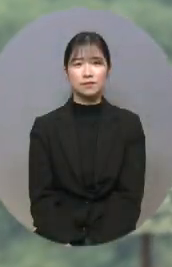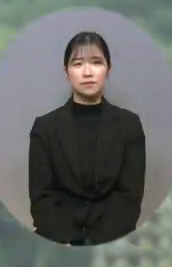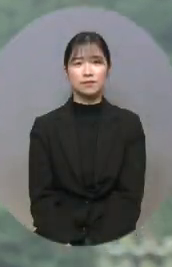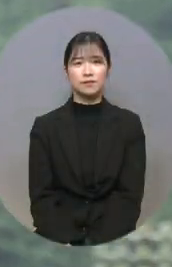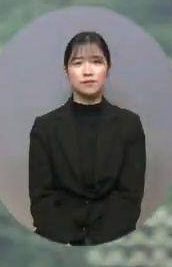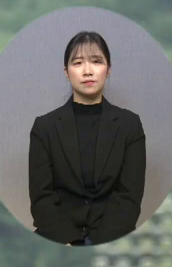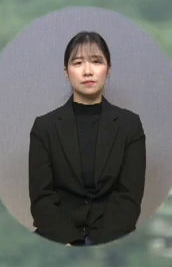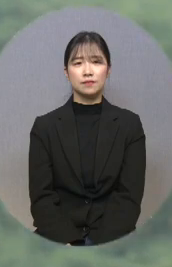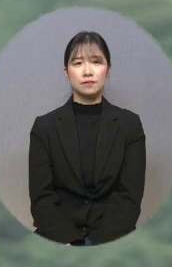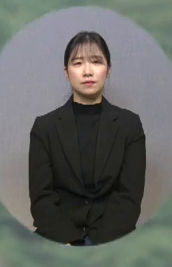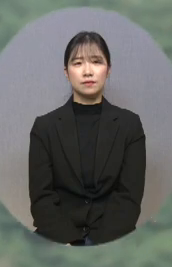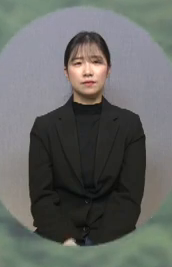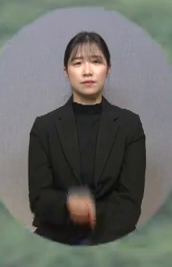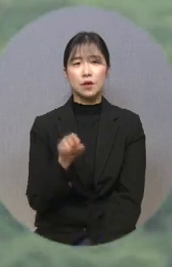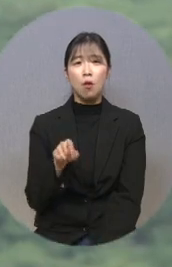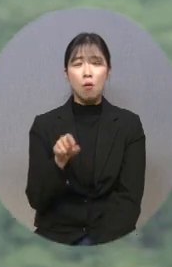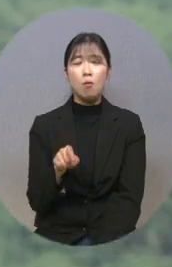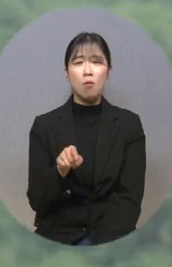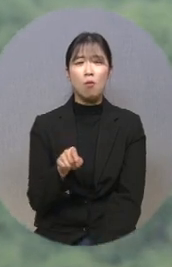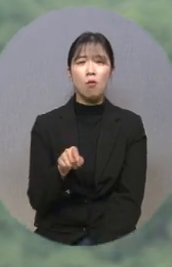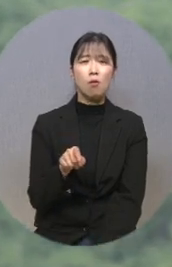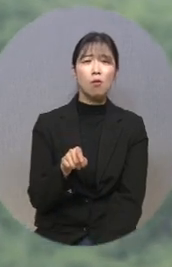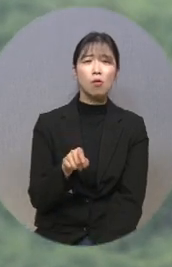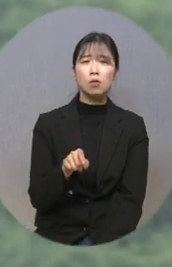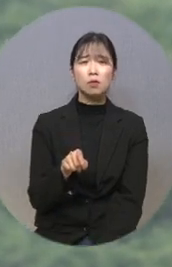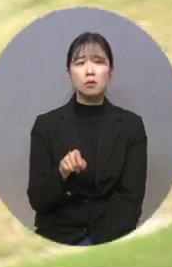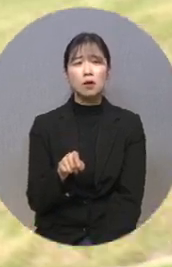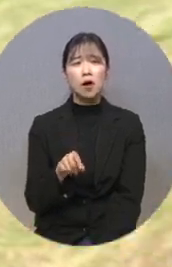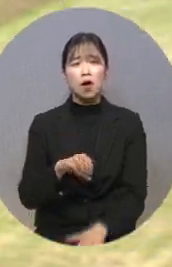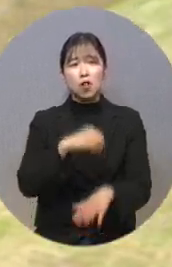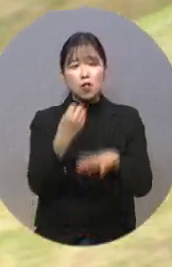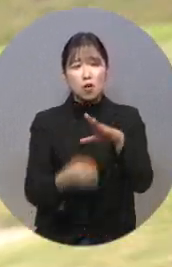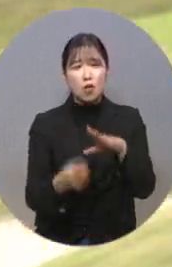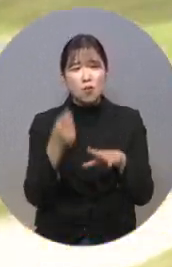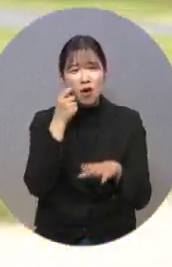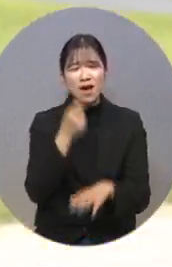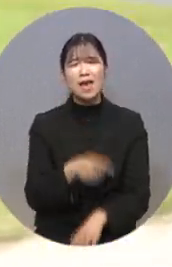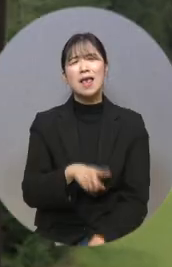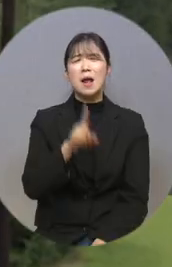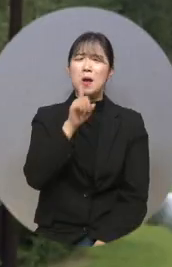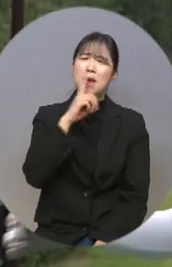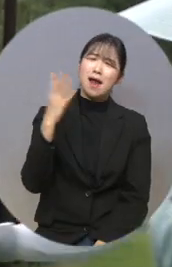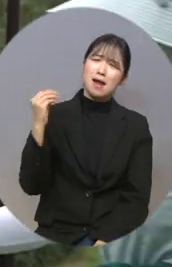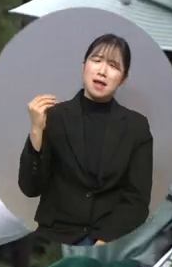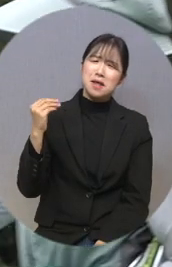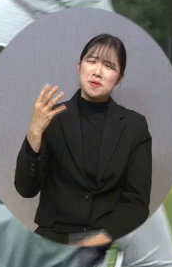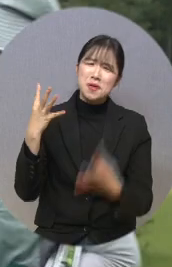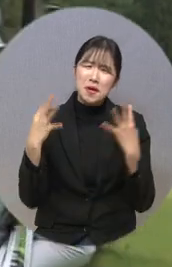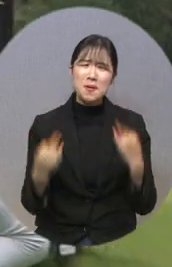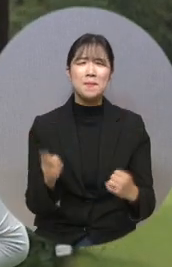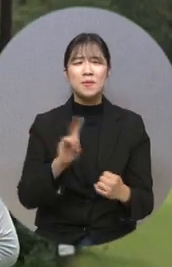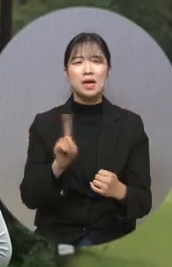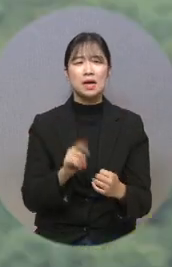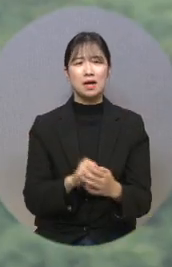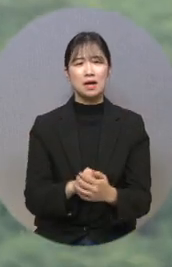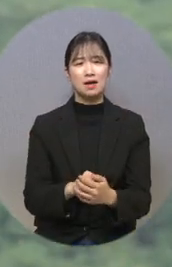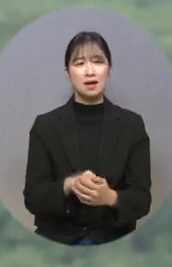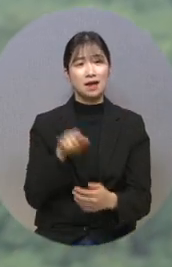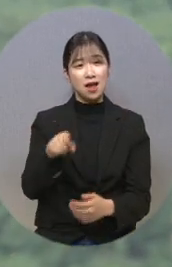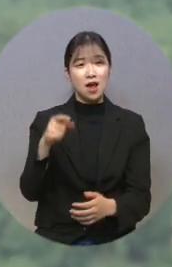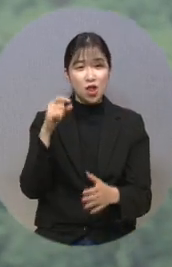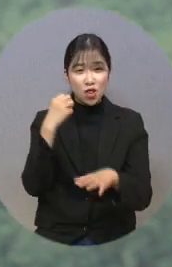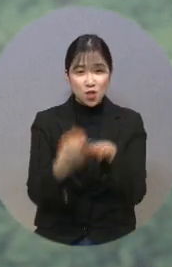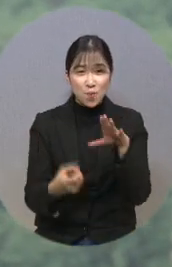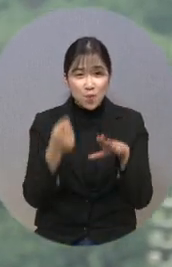넣을 수 있다, 양? 이거. 못 넣으면은 말방도 심하다, 양. 아, 너무 심하다, 양. 이거 못 넣으면 우리랑 동타다,